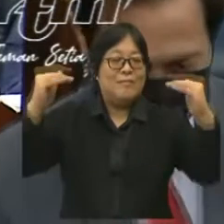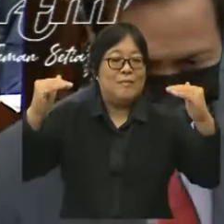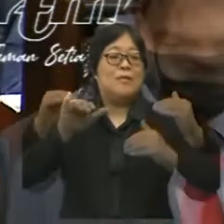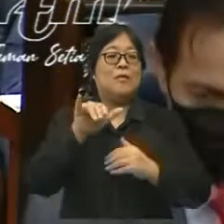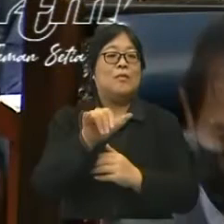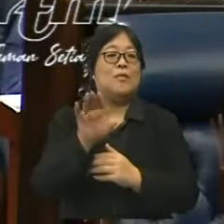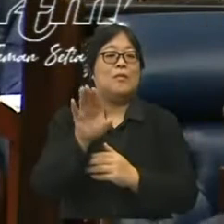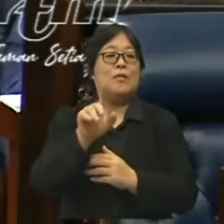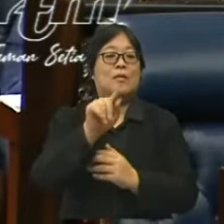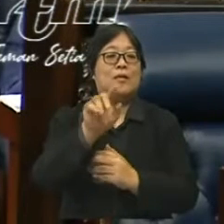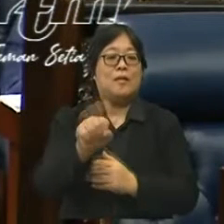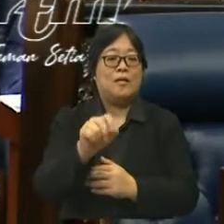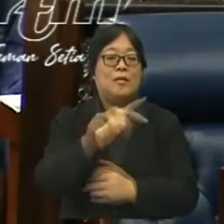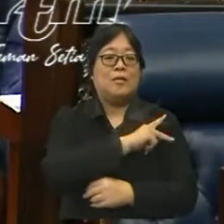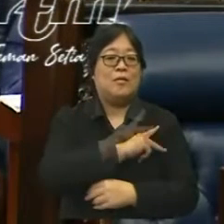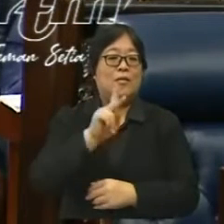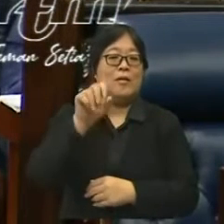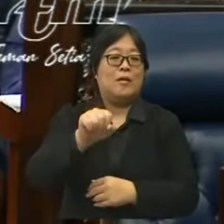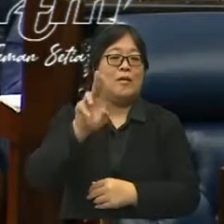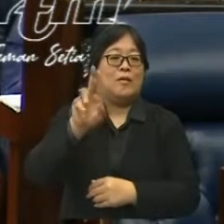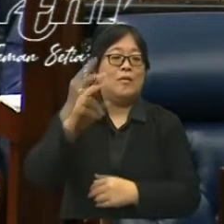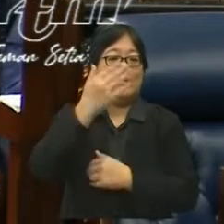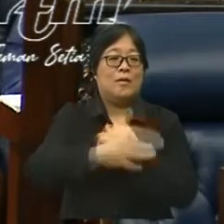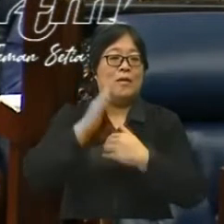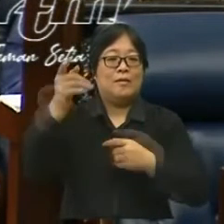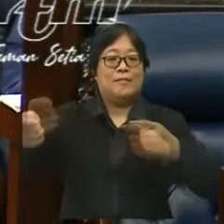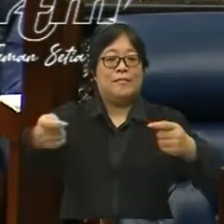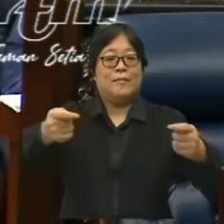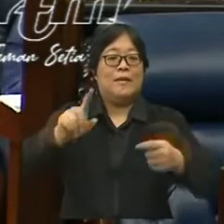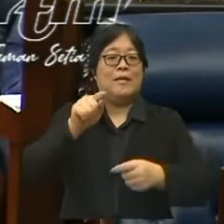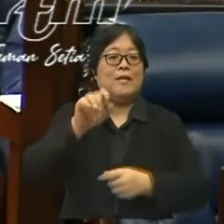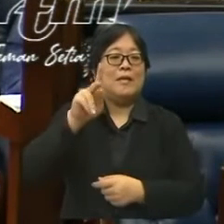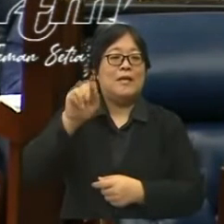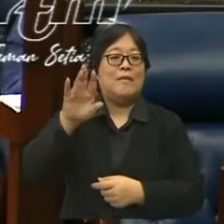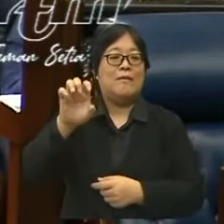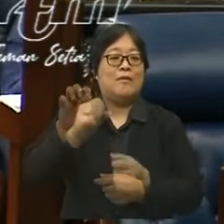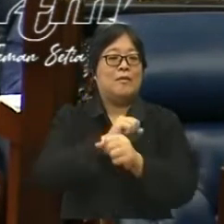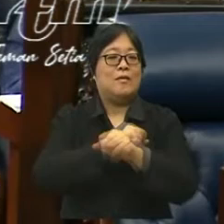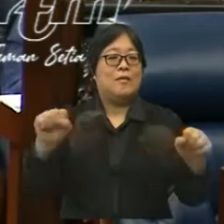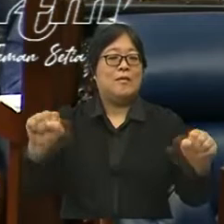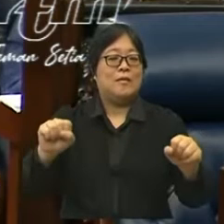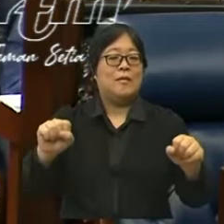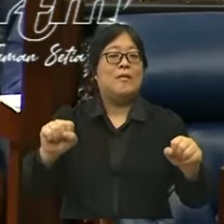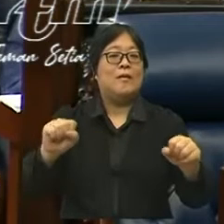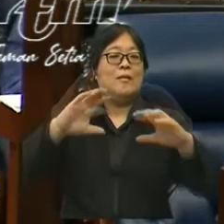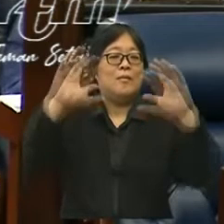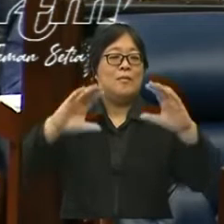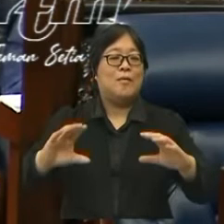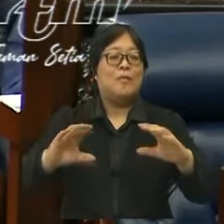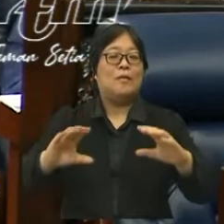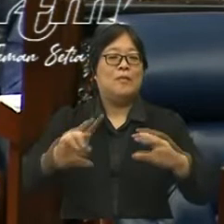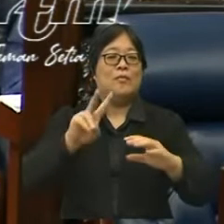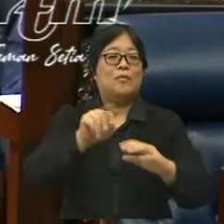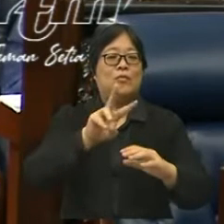yang berbahagia, Tan Sri Ketua Setiausaha Negara akan memperusikan Task Force Persediaan Menghadapi Monsun Timur Laut